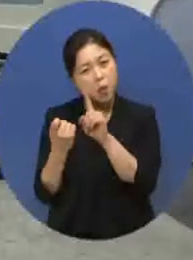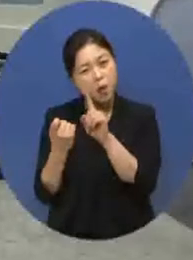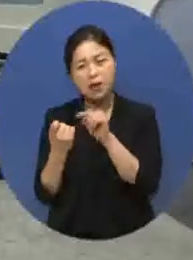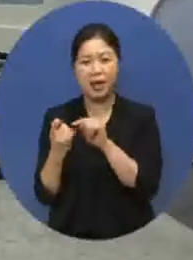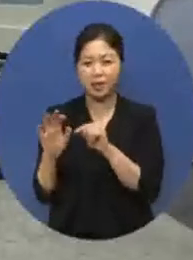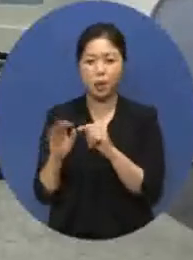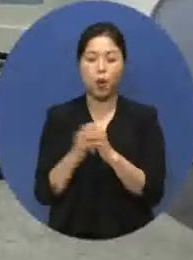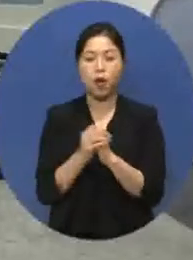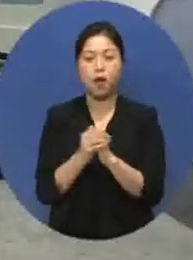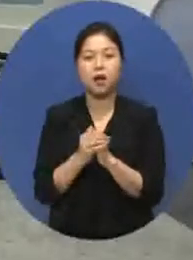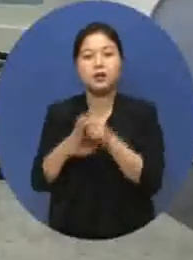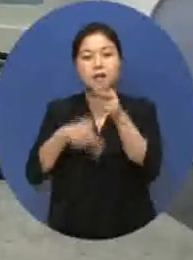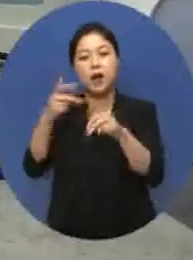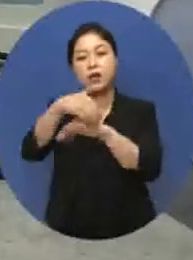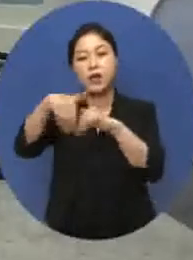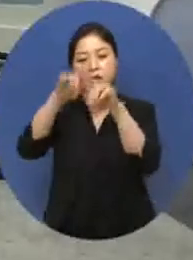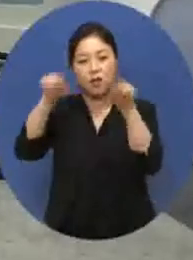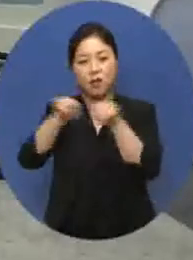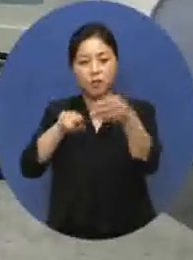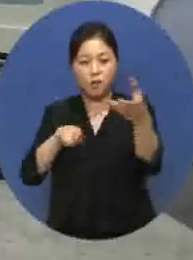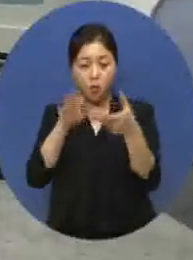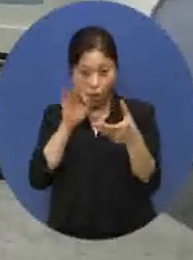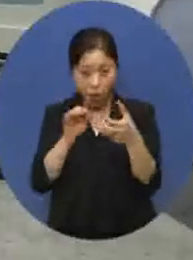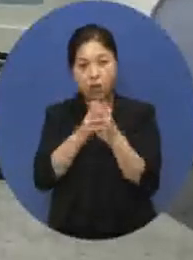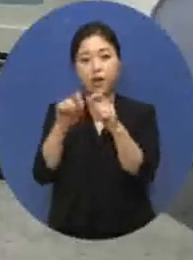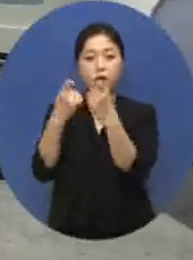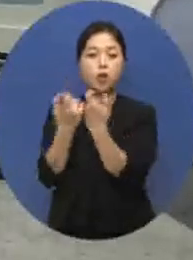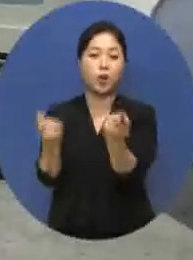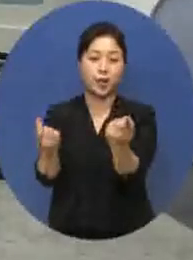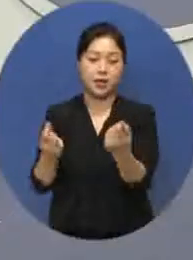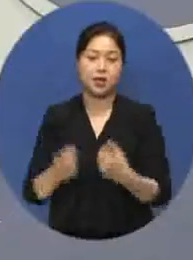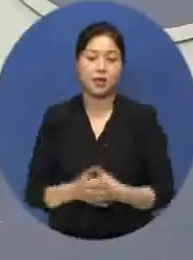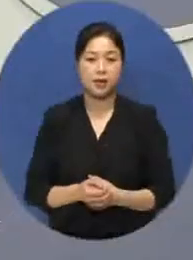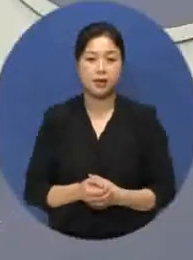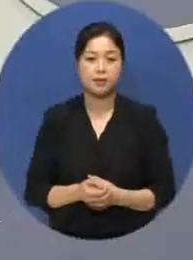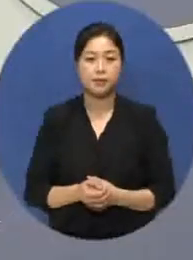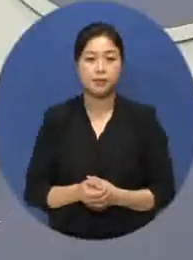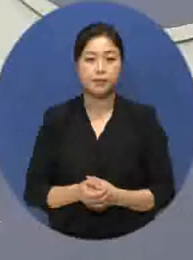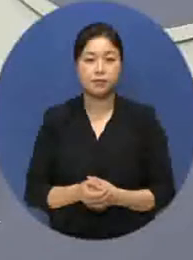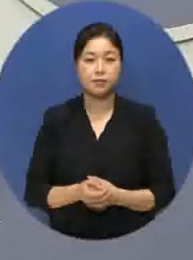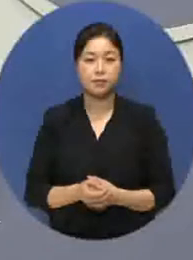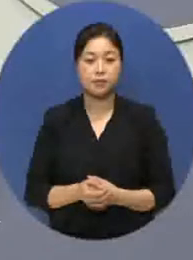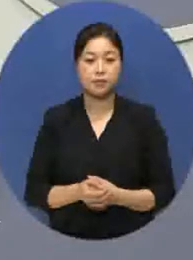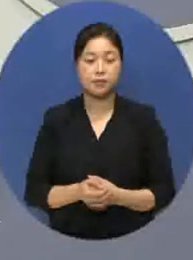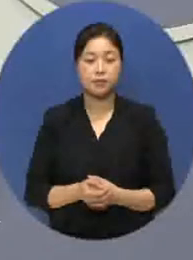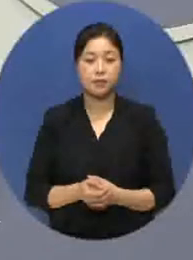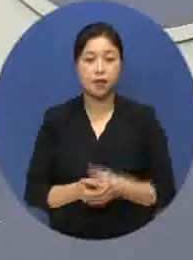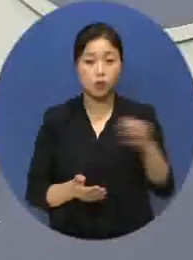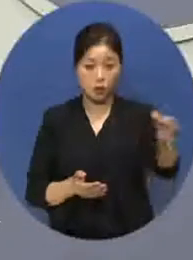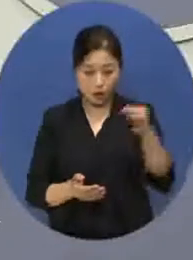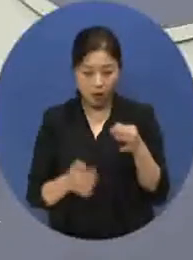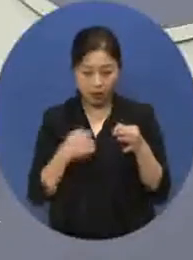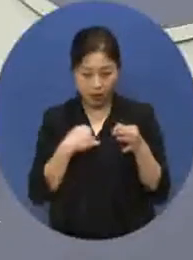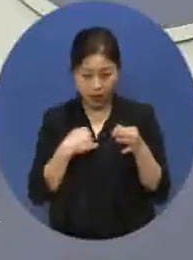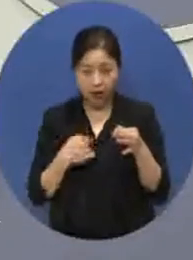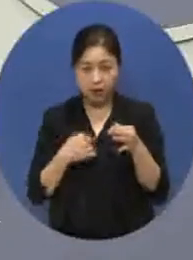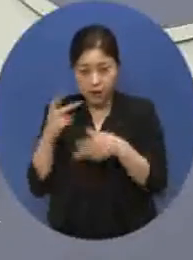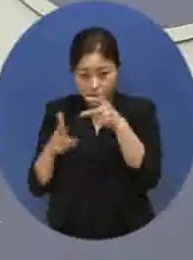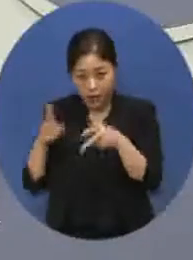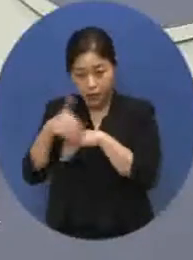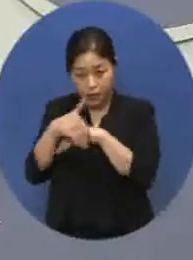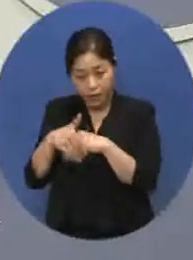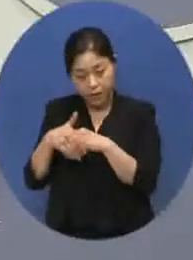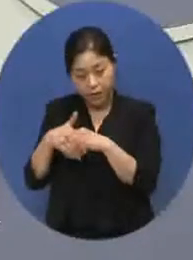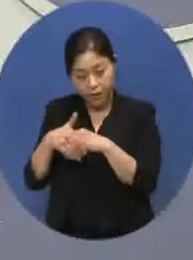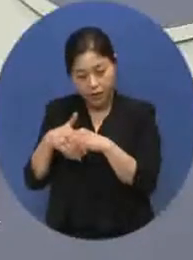계획서를 보고 개인도 예 개인도 똑같습니다. 내가 이 돈을 지원해주면은 뭘 하겠다는 게 사업계획서를